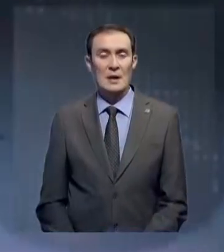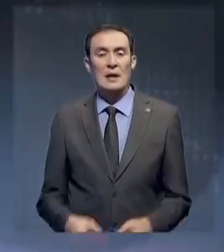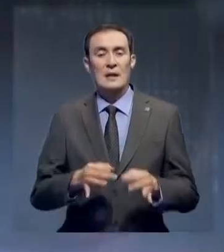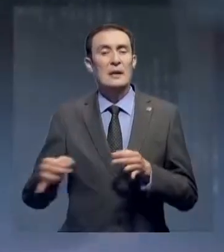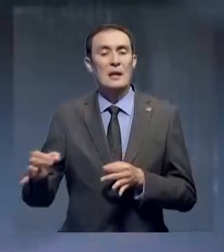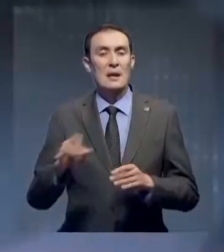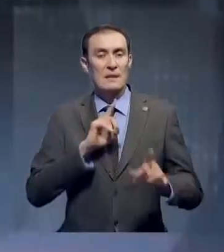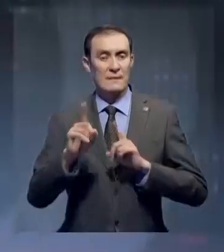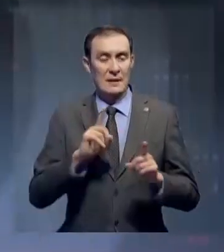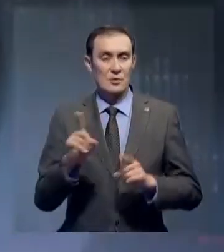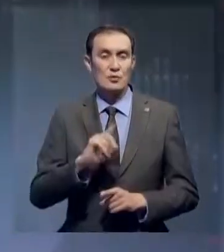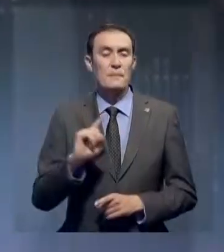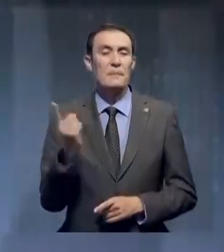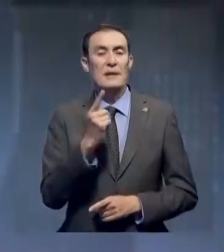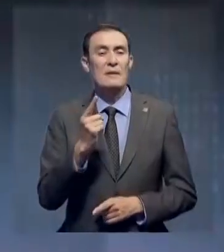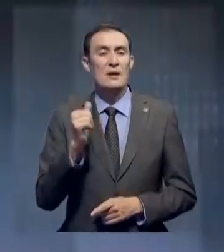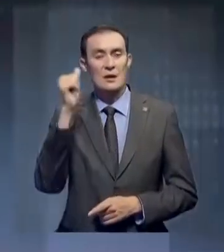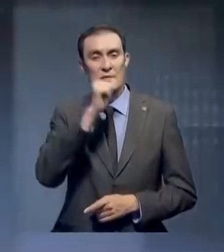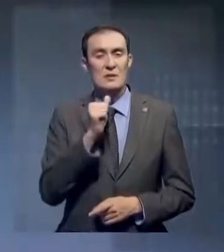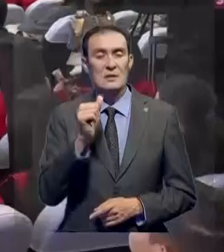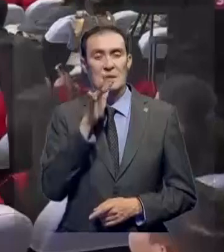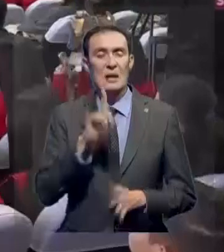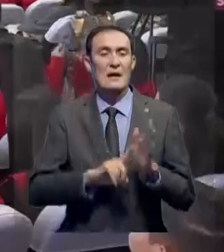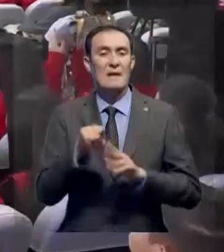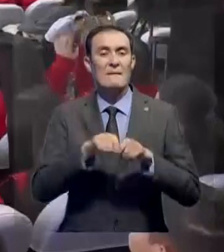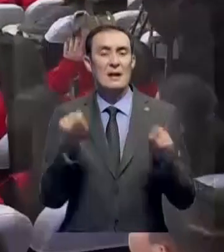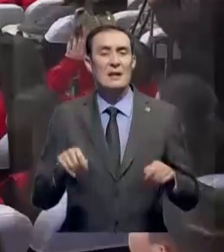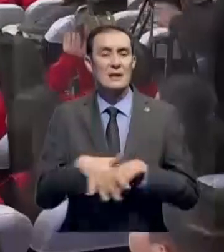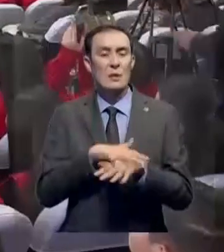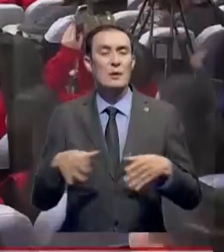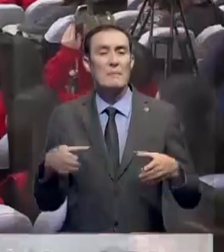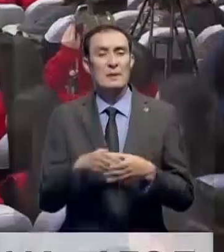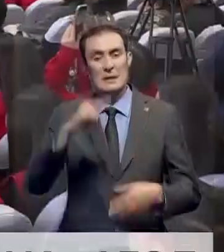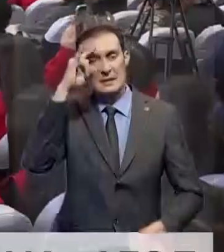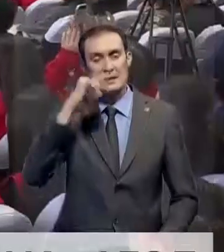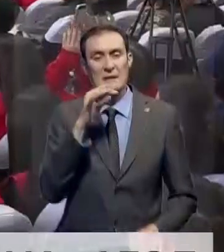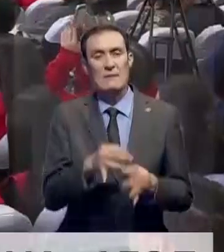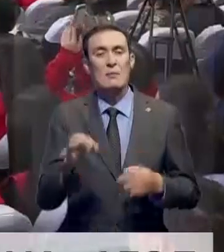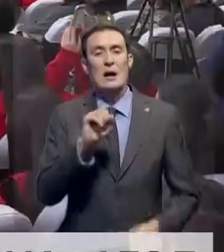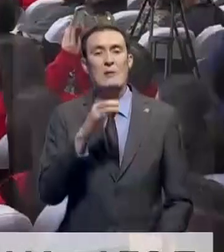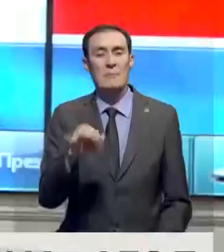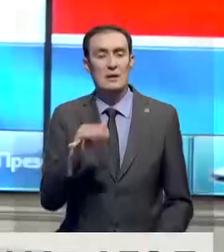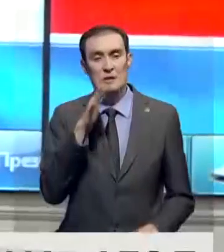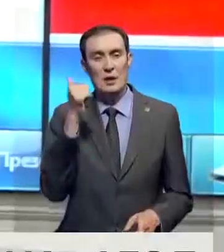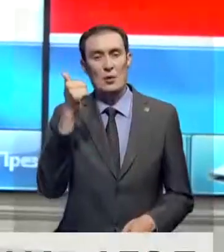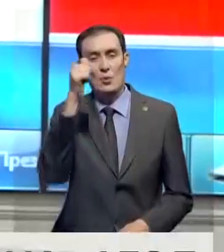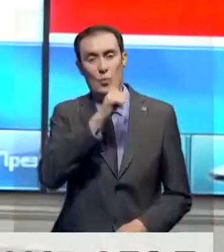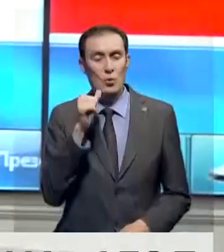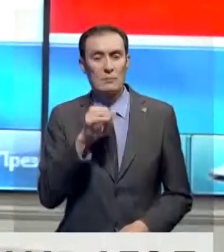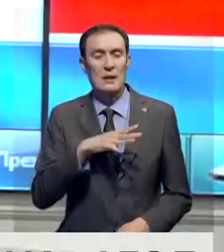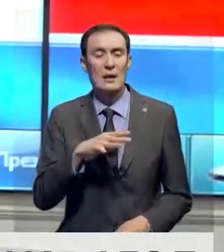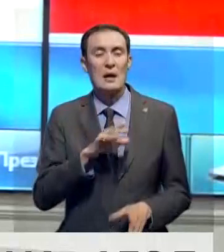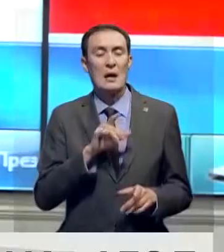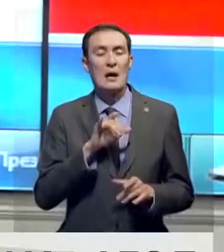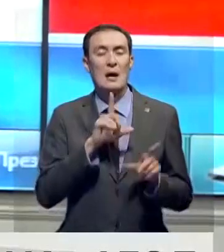Региональные конференции отметили первую годовщину со дня основания филиала Народной партии Казахстана в области Абай. За год общественники